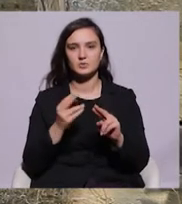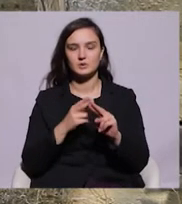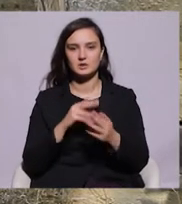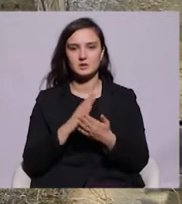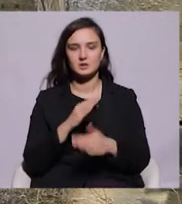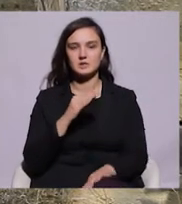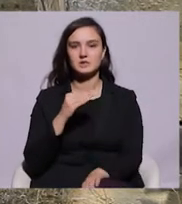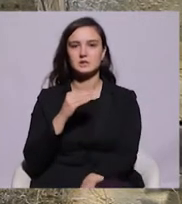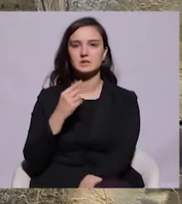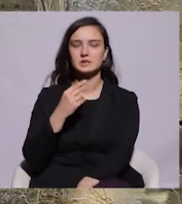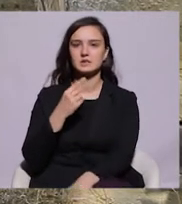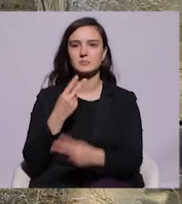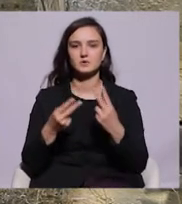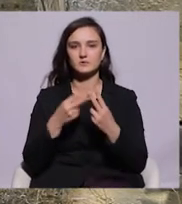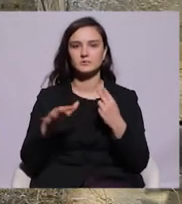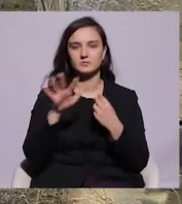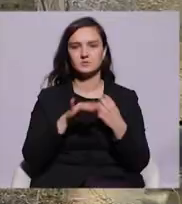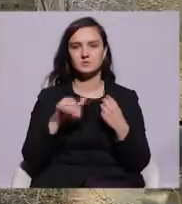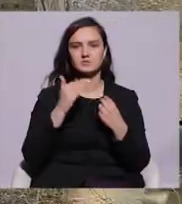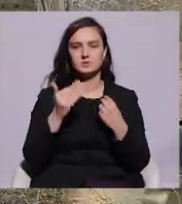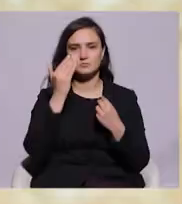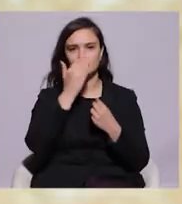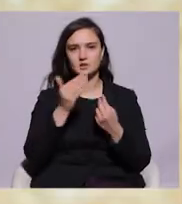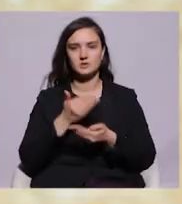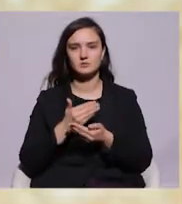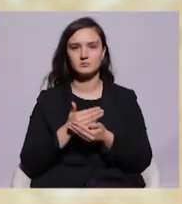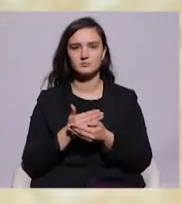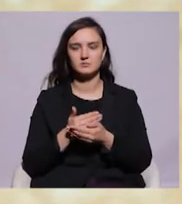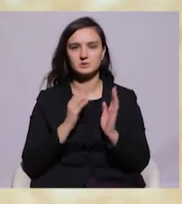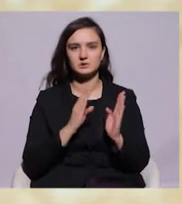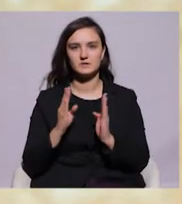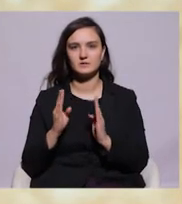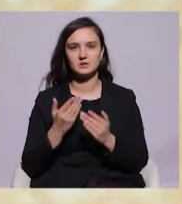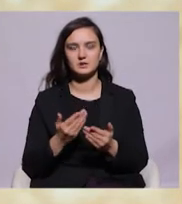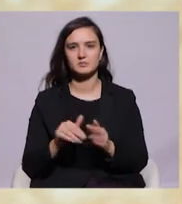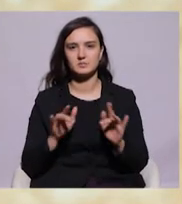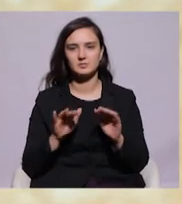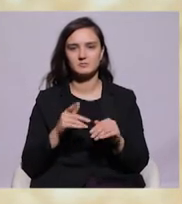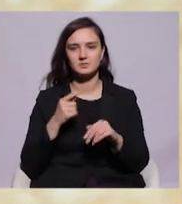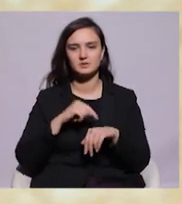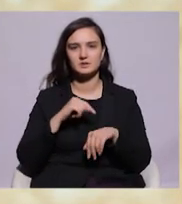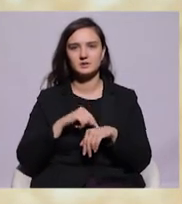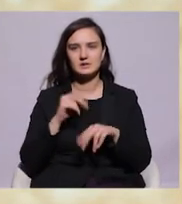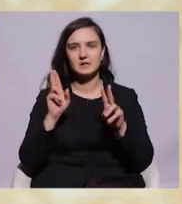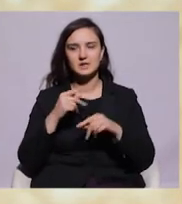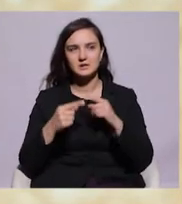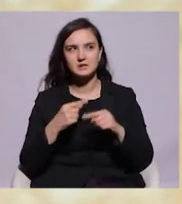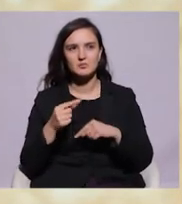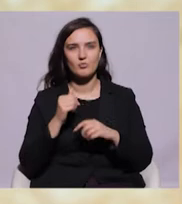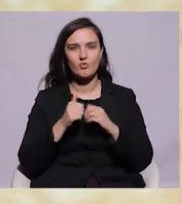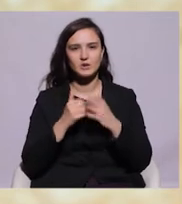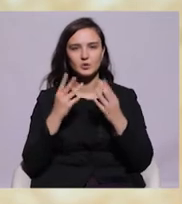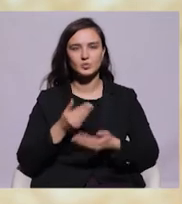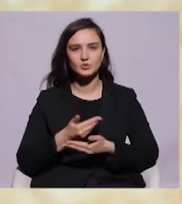სწორედ ეს არის სამცხე-ჯავახეთი და მისი მოსახლეობის სიჭრელე. Ქცევის წესები, ზნე-ჩვეულებები,